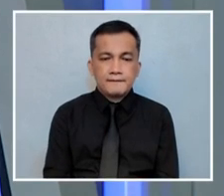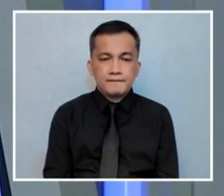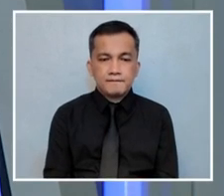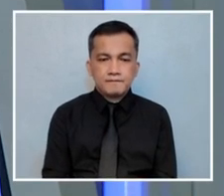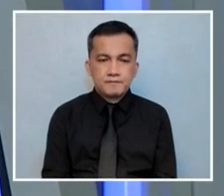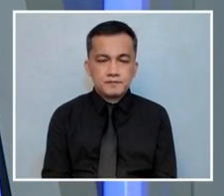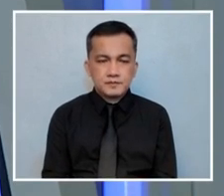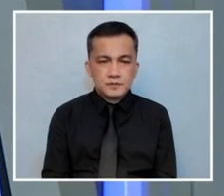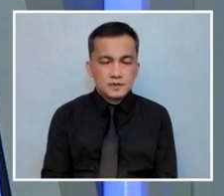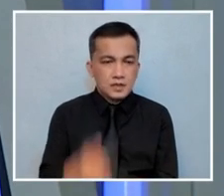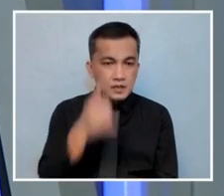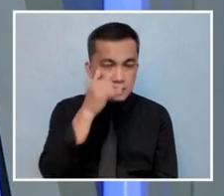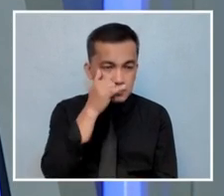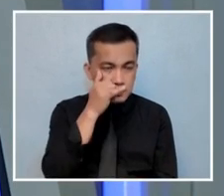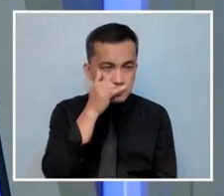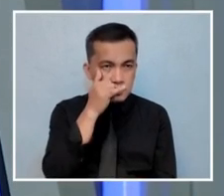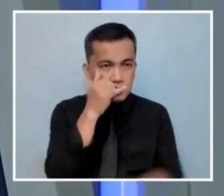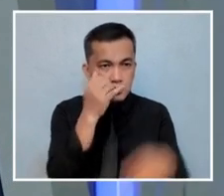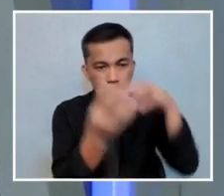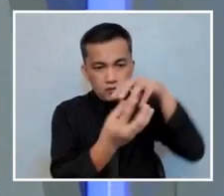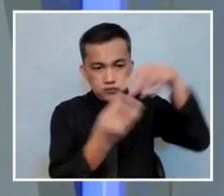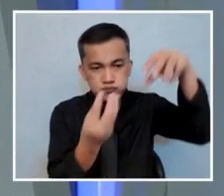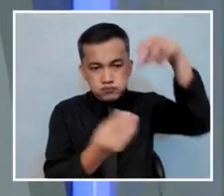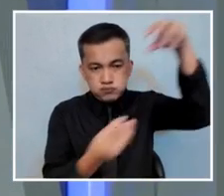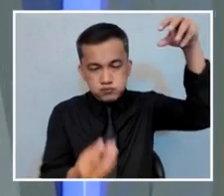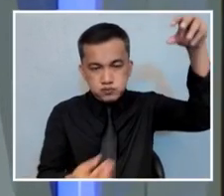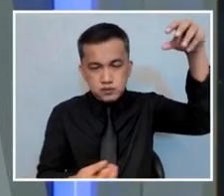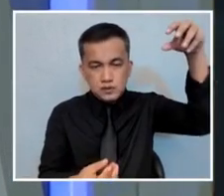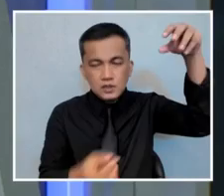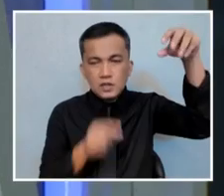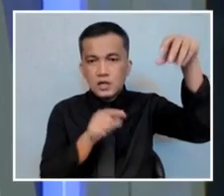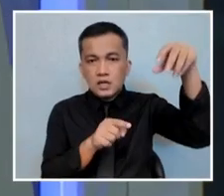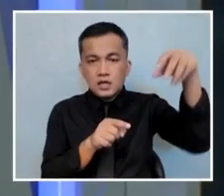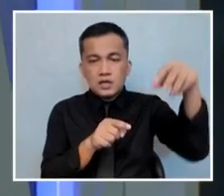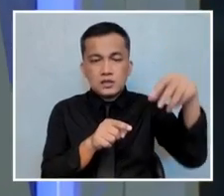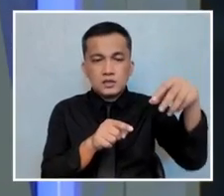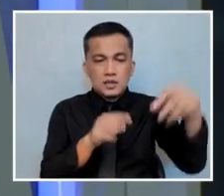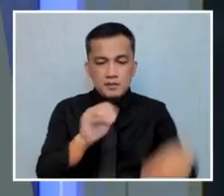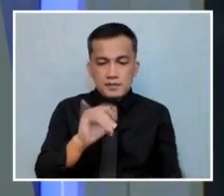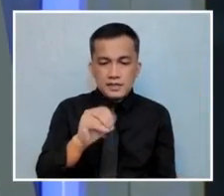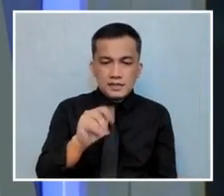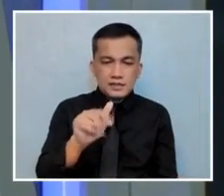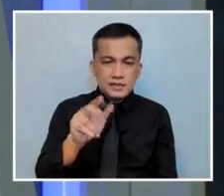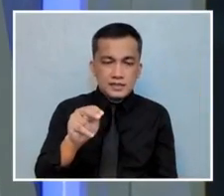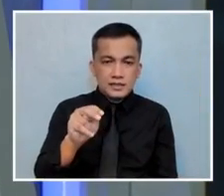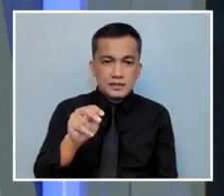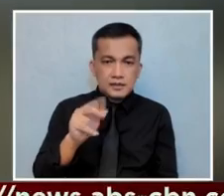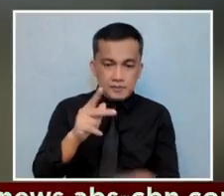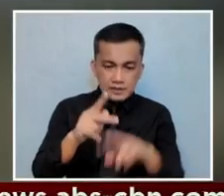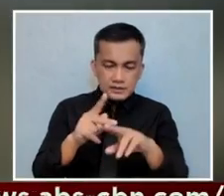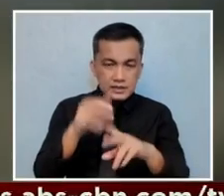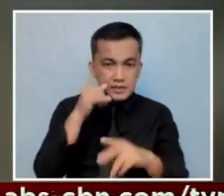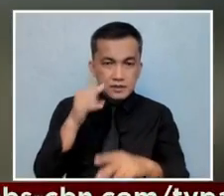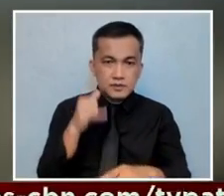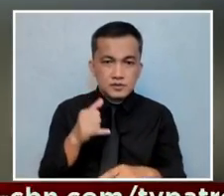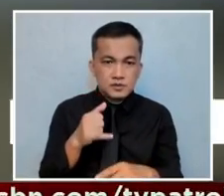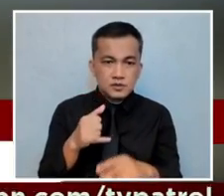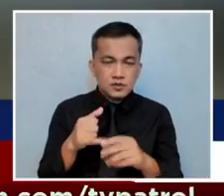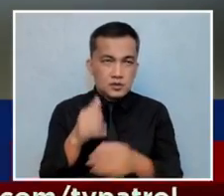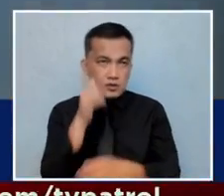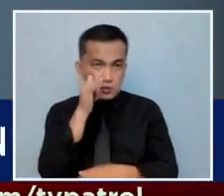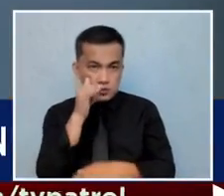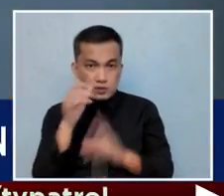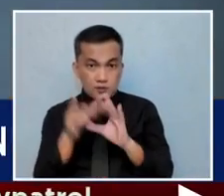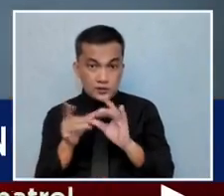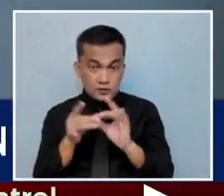Nakuna ng video ang buhawi na mabuo sa Mangaldan, Pangasinan kahapon. Kwento ng kumuha ng video